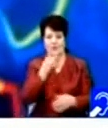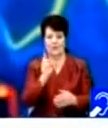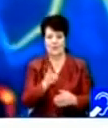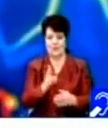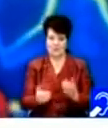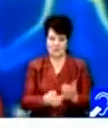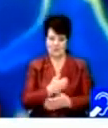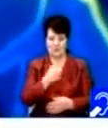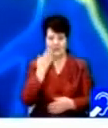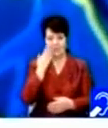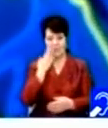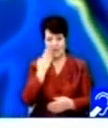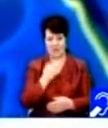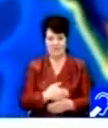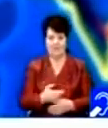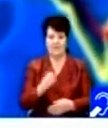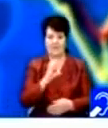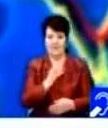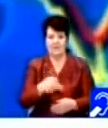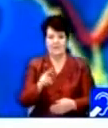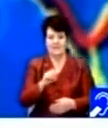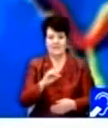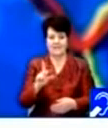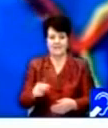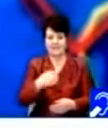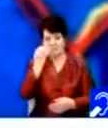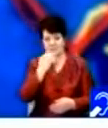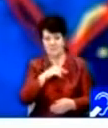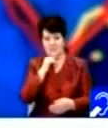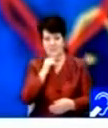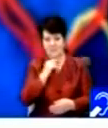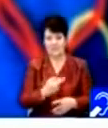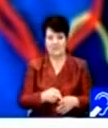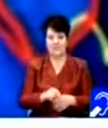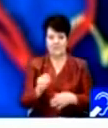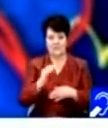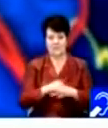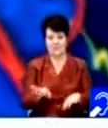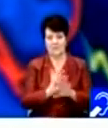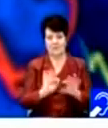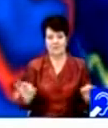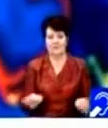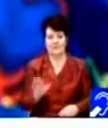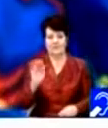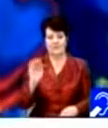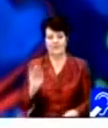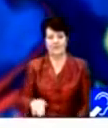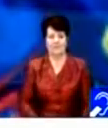ratați știrile de la București. Eu sunt Stella Dănilă și vă mulțumesc pentru atenție. Să aveți o seară minunată. La revedere!